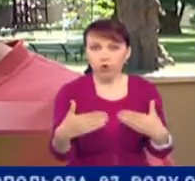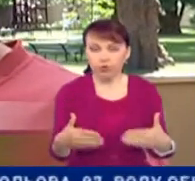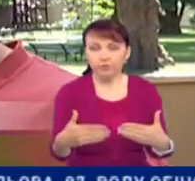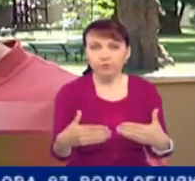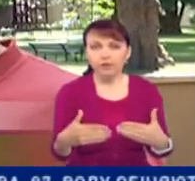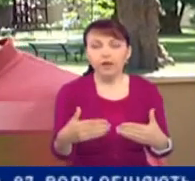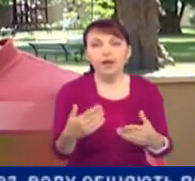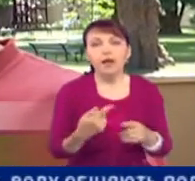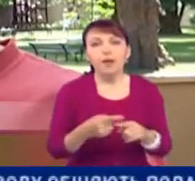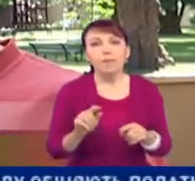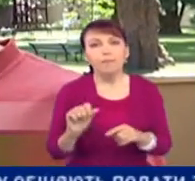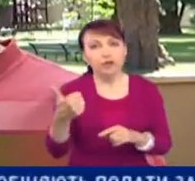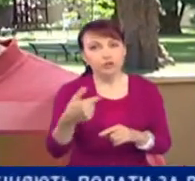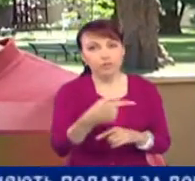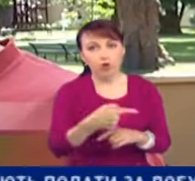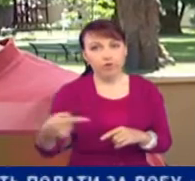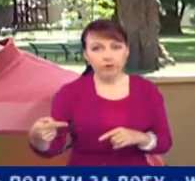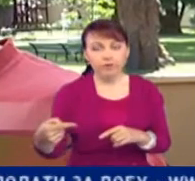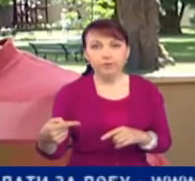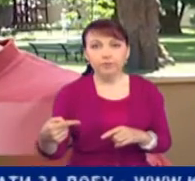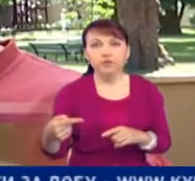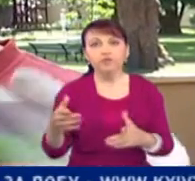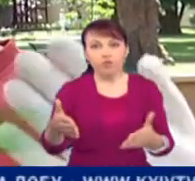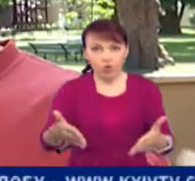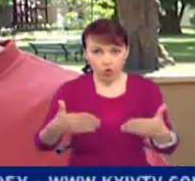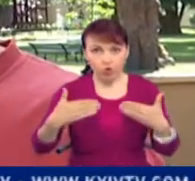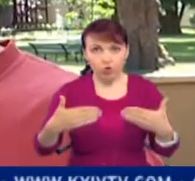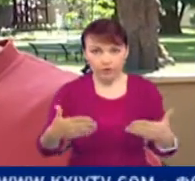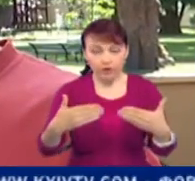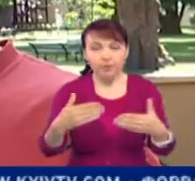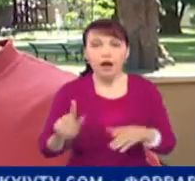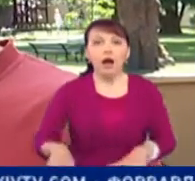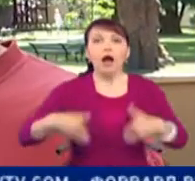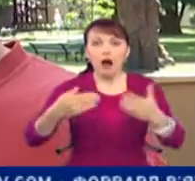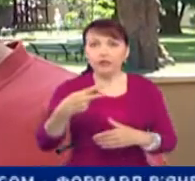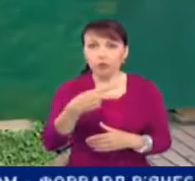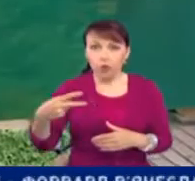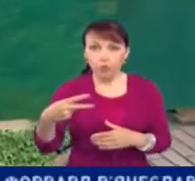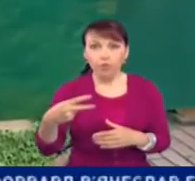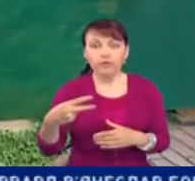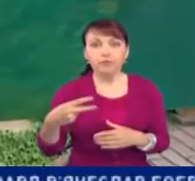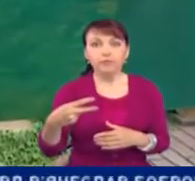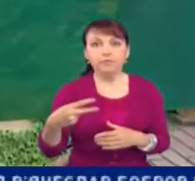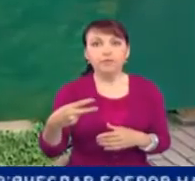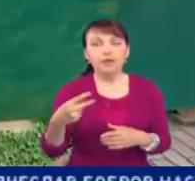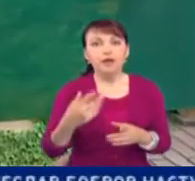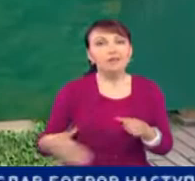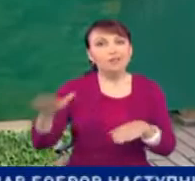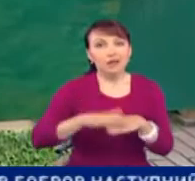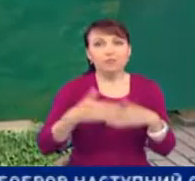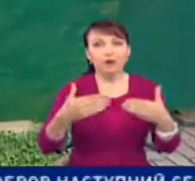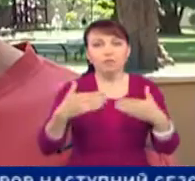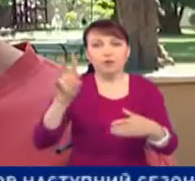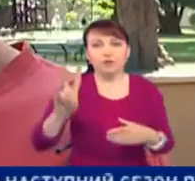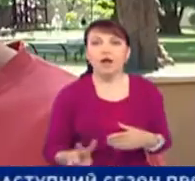в першому поверсі власні ворота, а на другому поверсі розташовується надбрамна церква. Тут